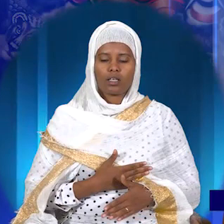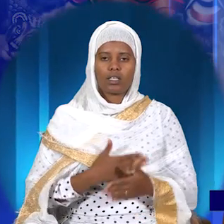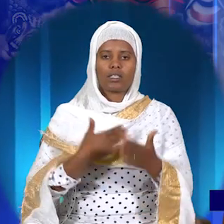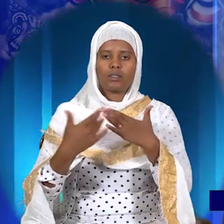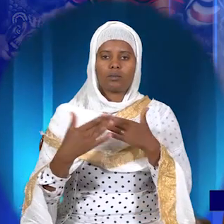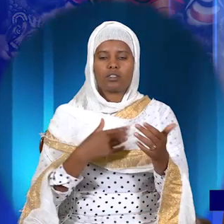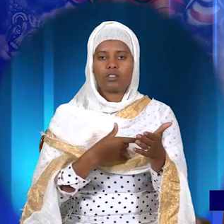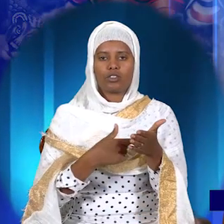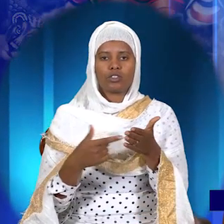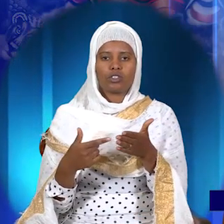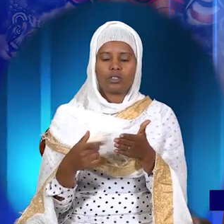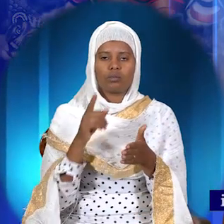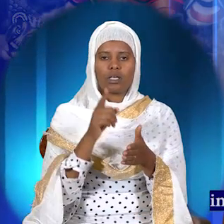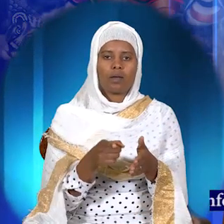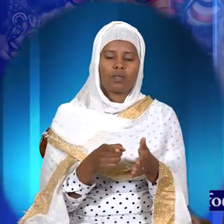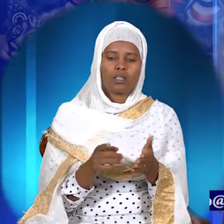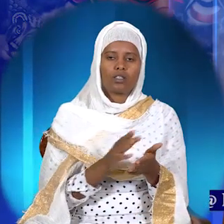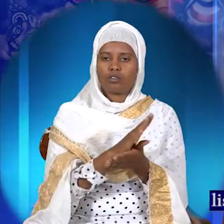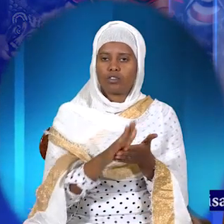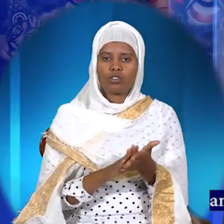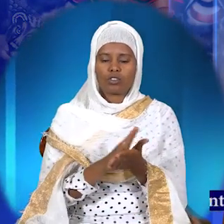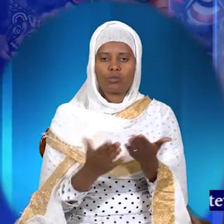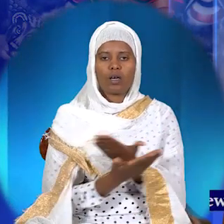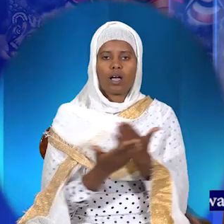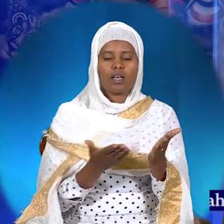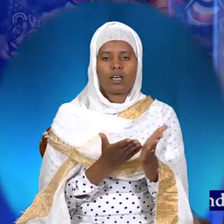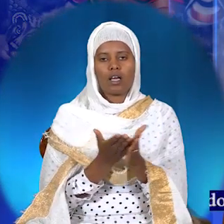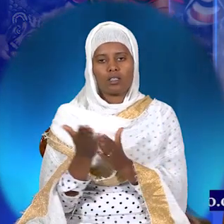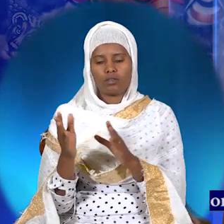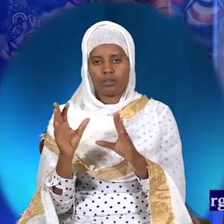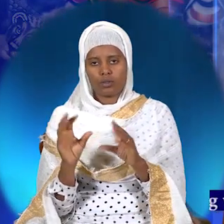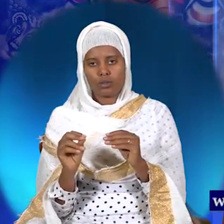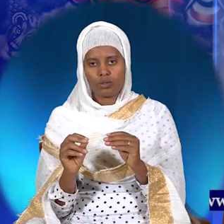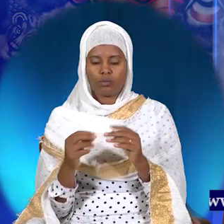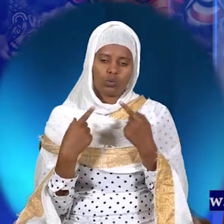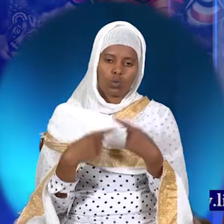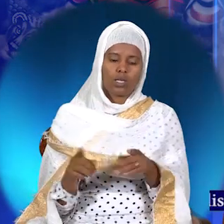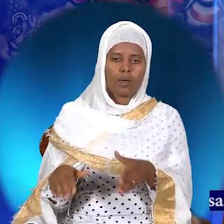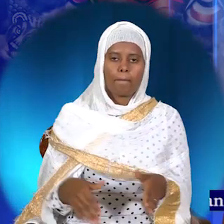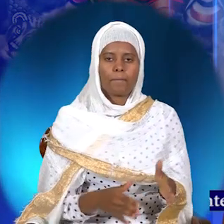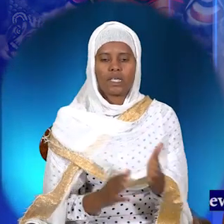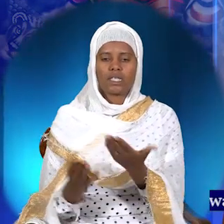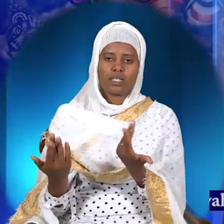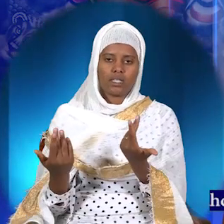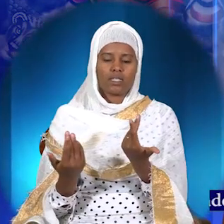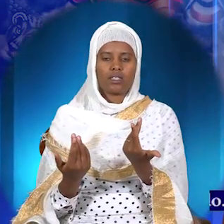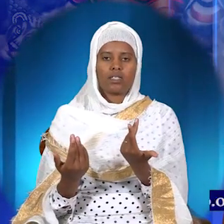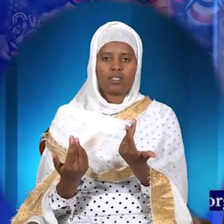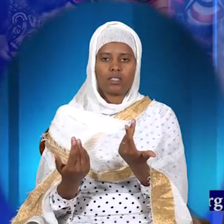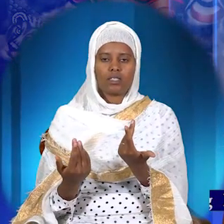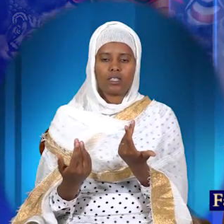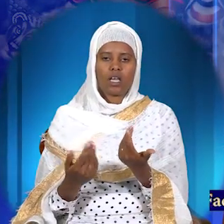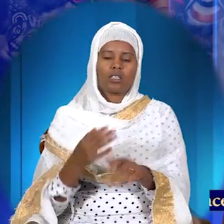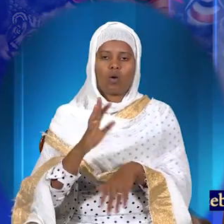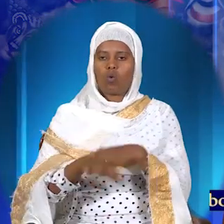ሓደ ኣካል ግብርን ስምን ናብቲ ሓደ ፈፂሙ ኣይከይድን እዩ፣ ብዝኾነ መንገዲ ኣይፋለስን